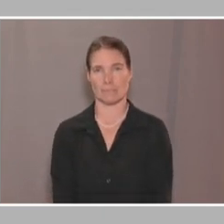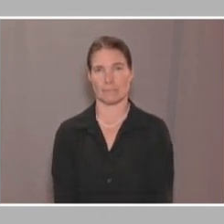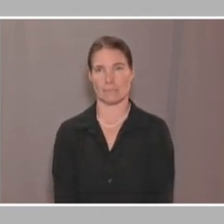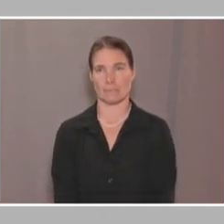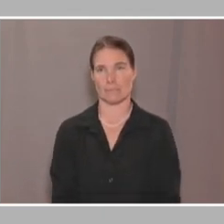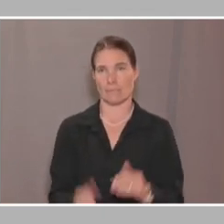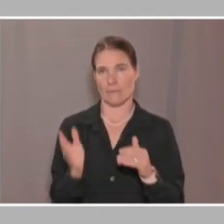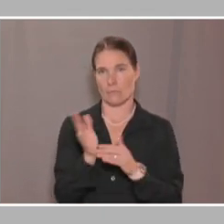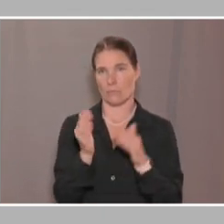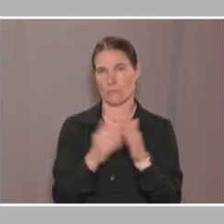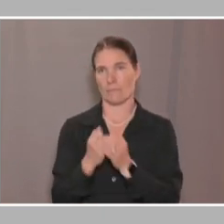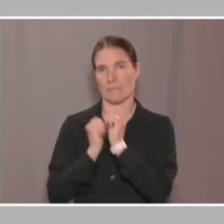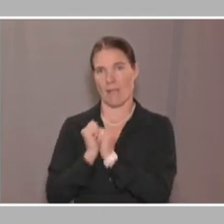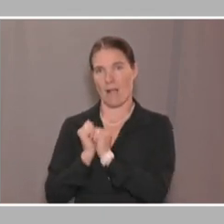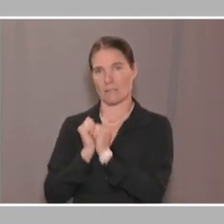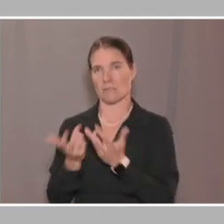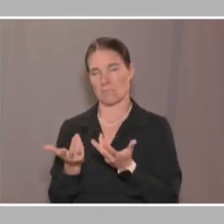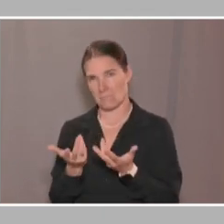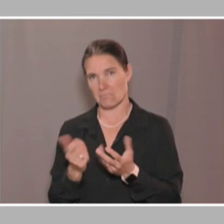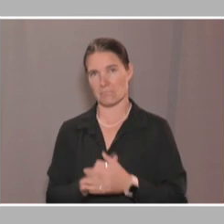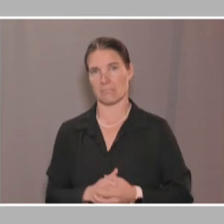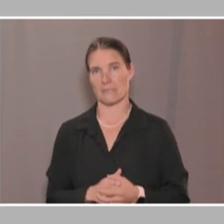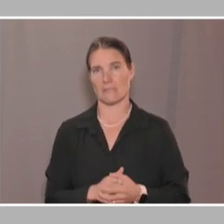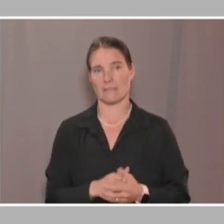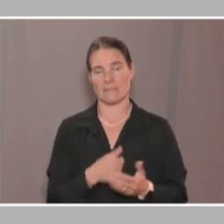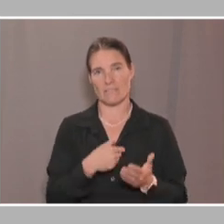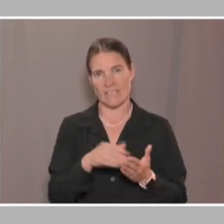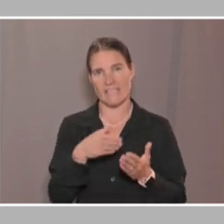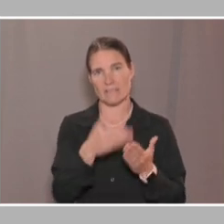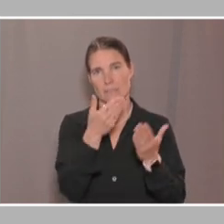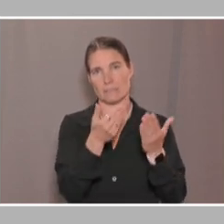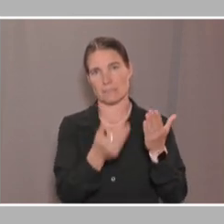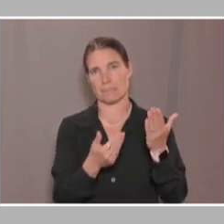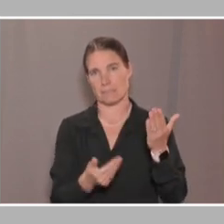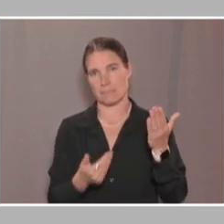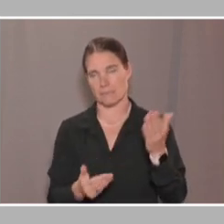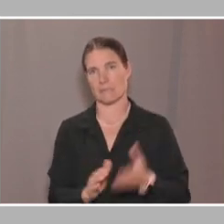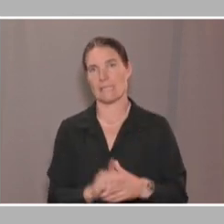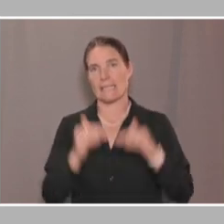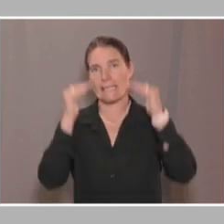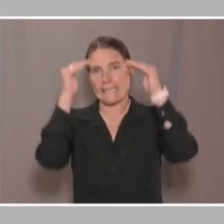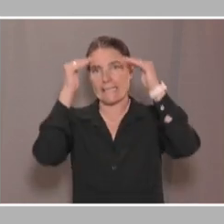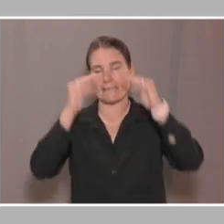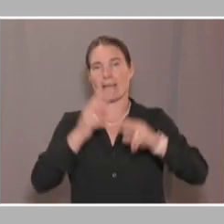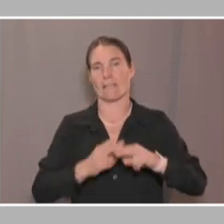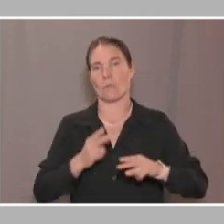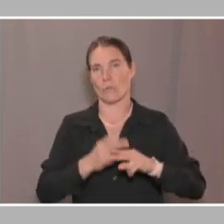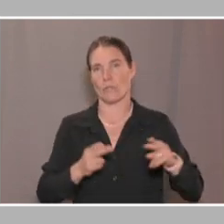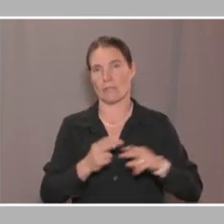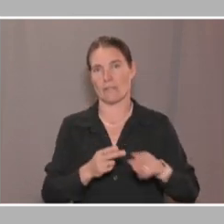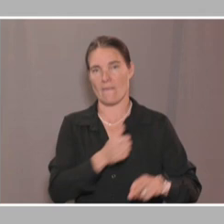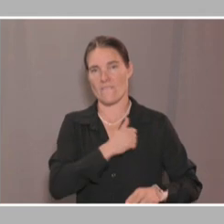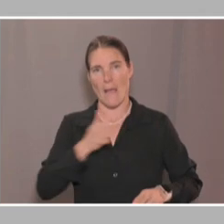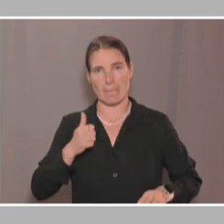Systemtragend karrieristisch. Das sind weiter wirkende Eliteangehörige in Wehrmacht, Justiz,